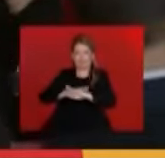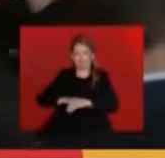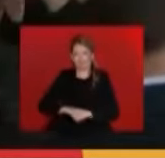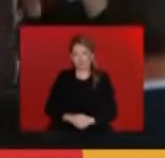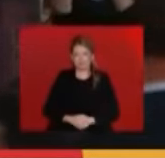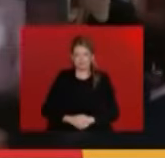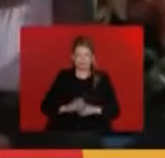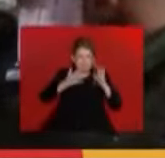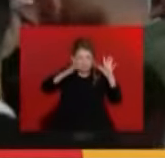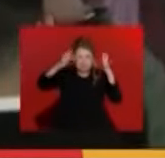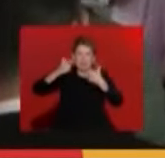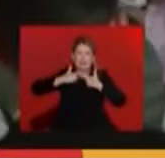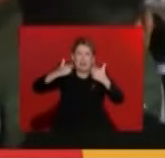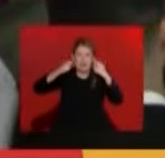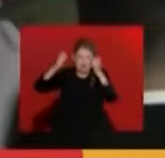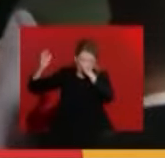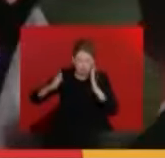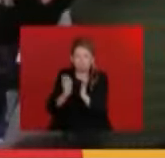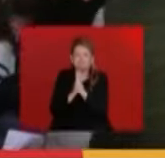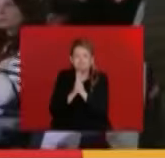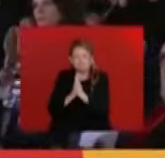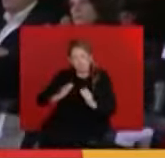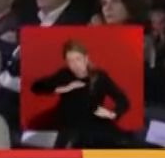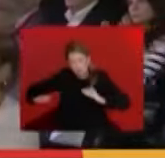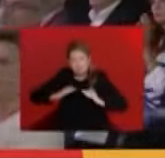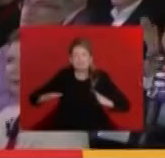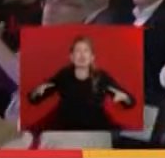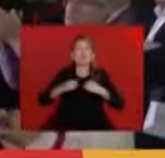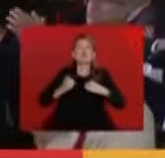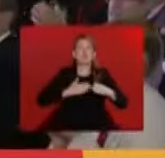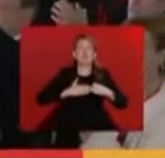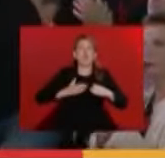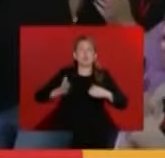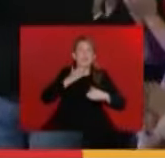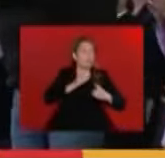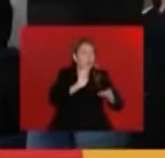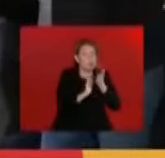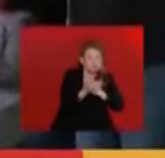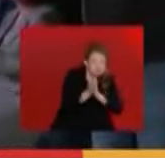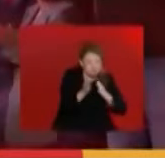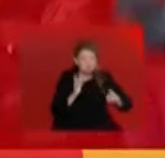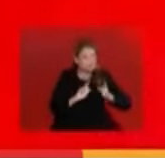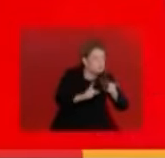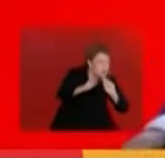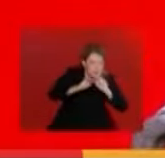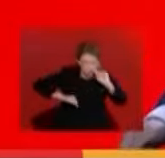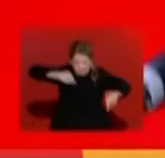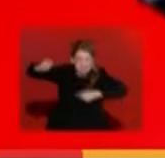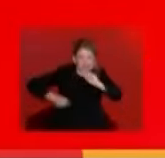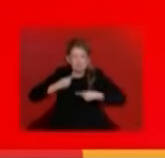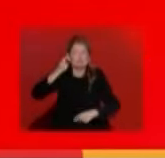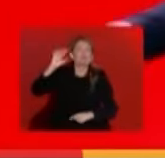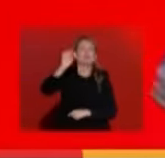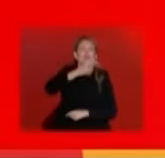φτάσουμε σε κάποιο πολιτικό αδιέξοδο. Αν έχουμε δηλαδή καθένας που εμφανίζεται να φτιάχνει από ένα κόμμα, και